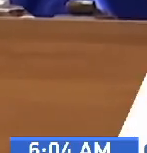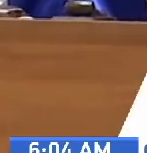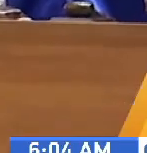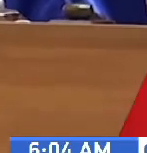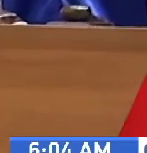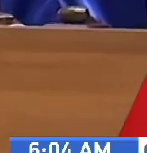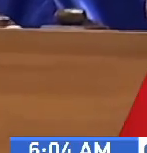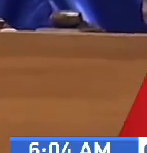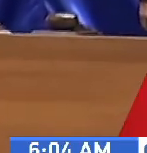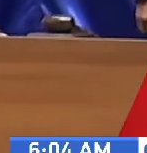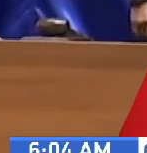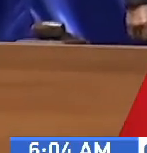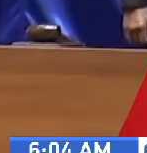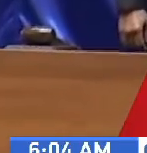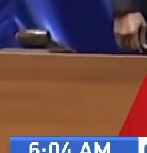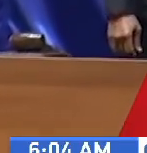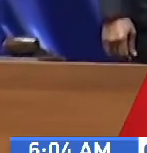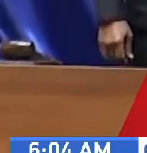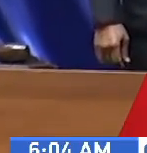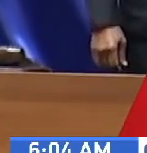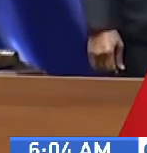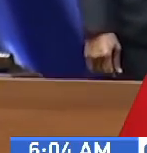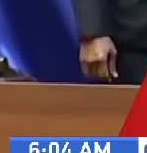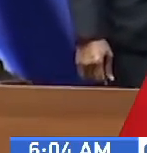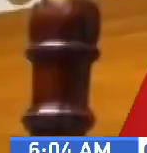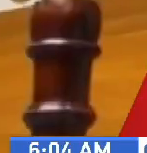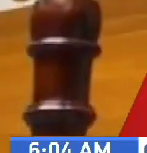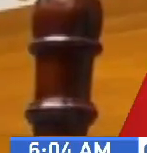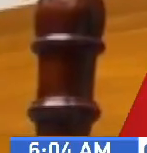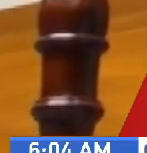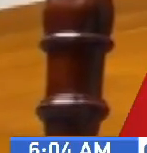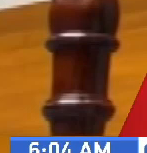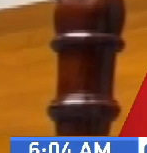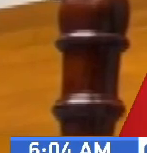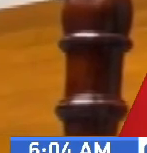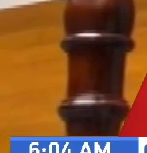Sara Duterte bilang 15th vice-presidente.